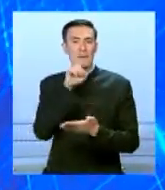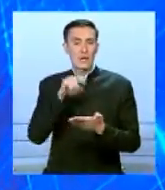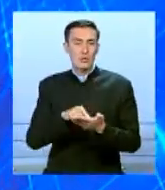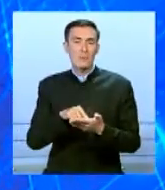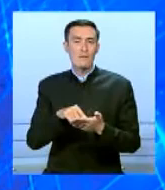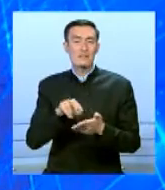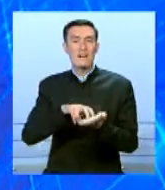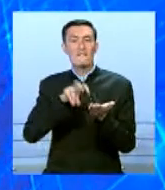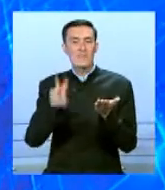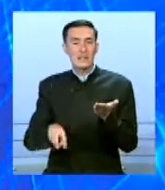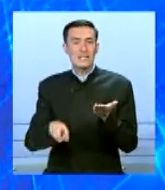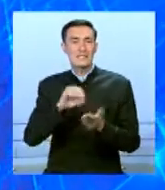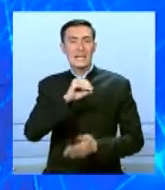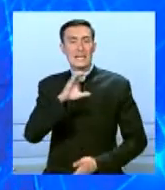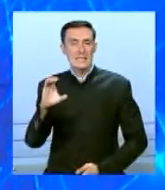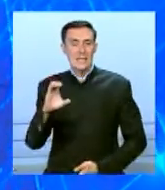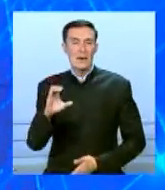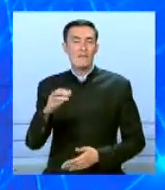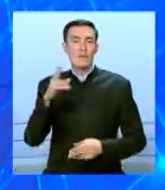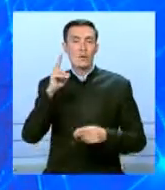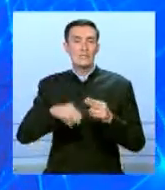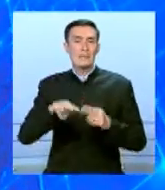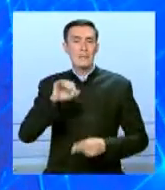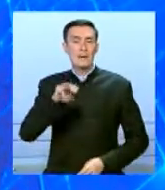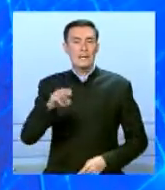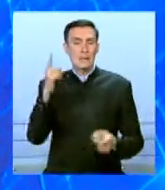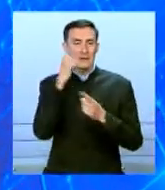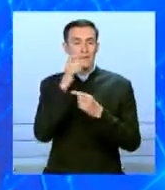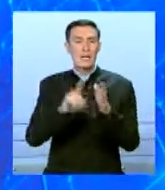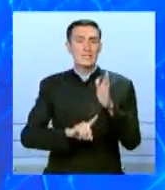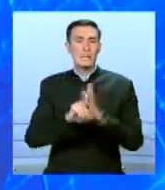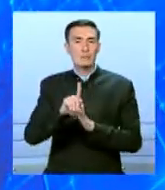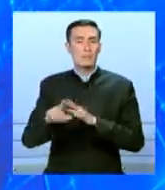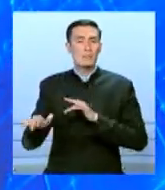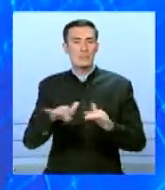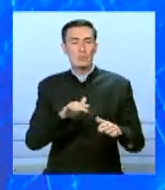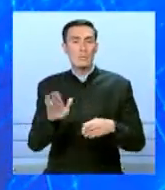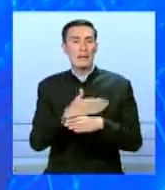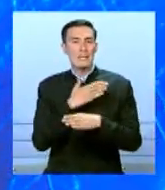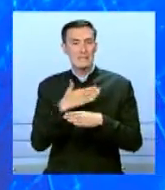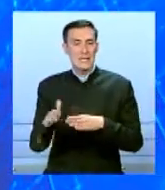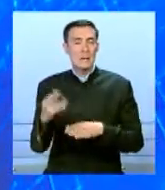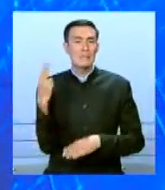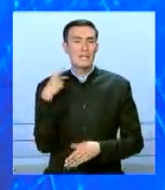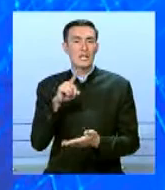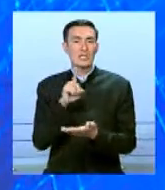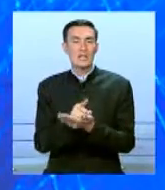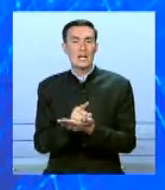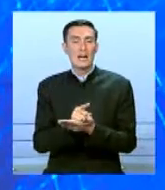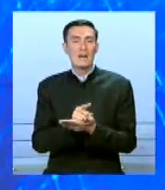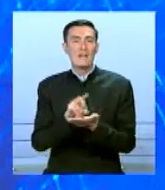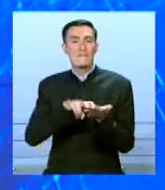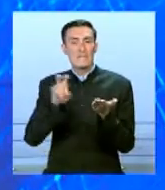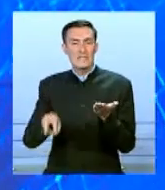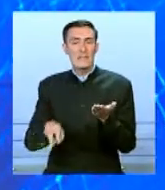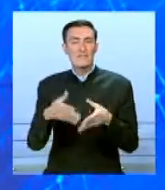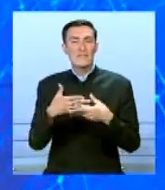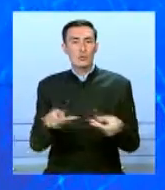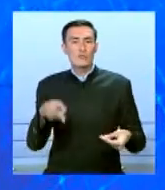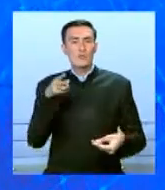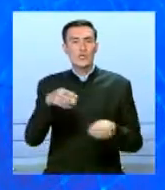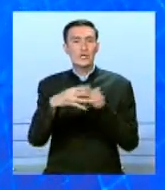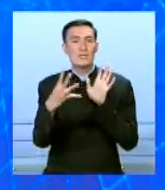за выход страны из ЕС. В конце марта Лондон объявил о запуске процедуры Брекзит. Британия должна выйти из ЕС весной